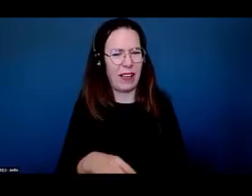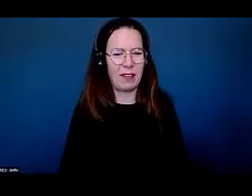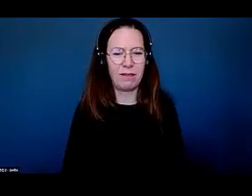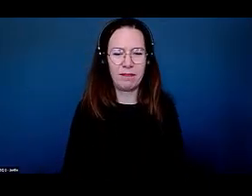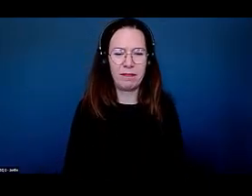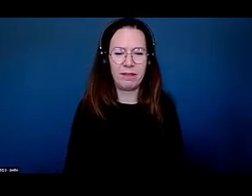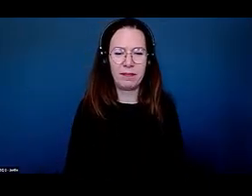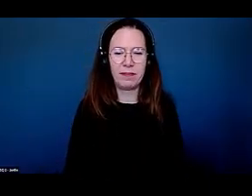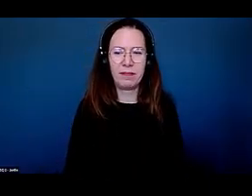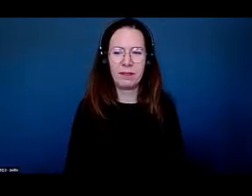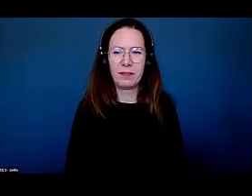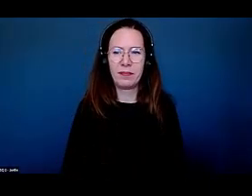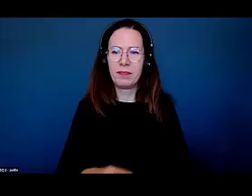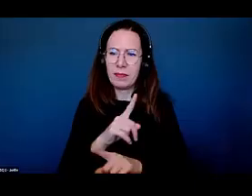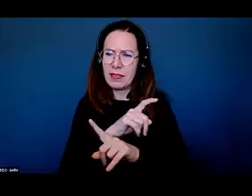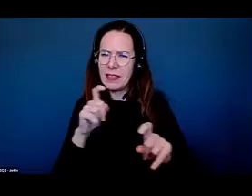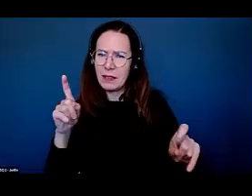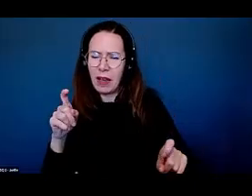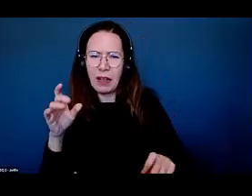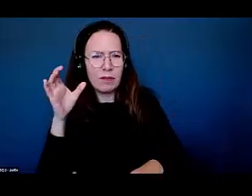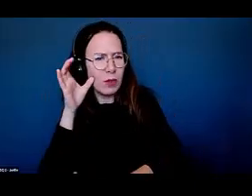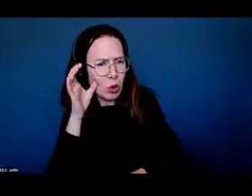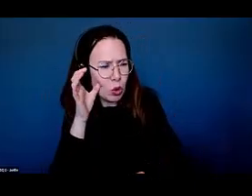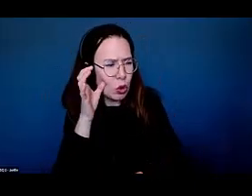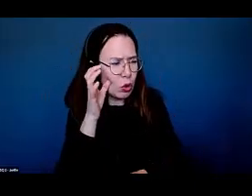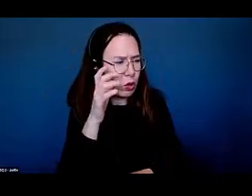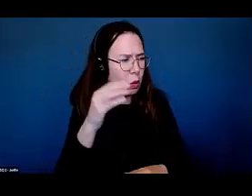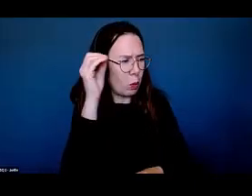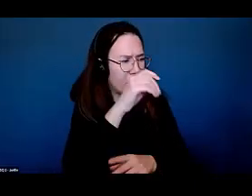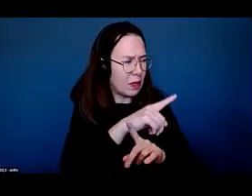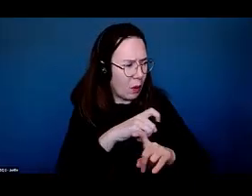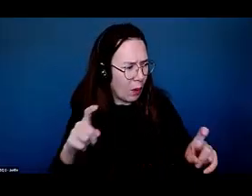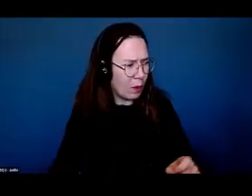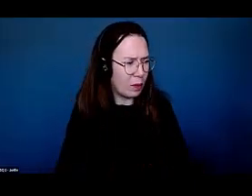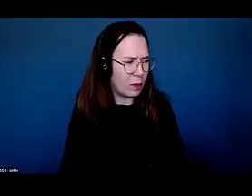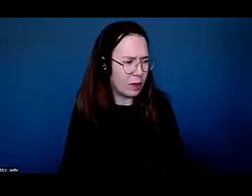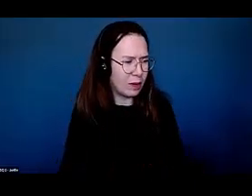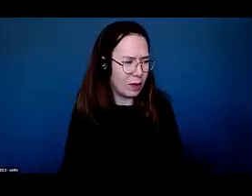oui. Différentes voix entendues,